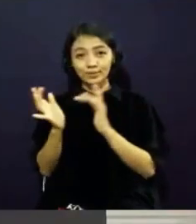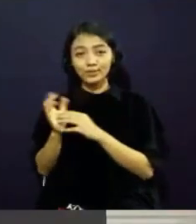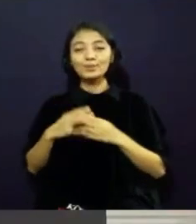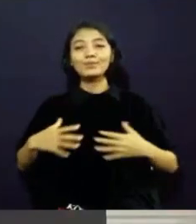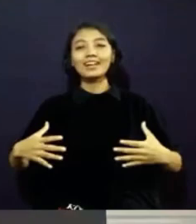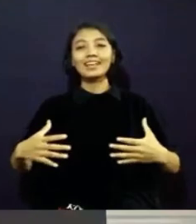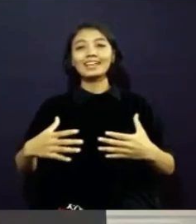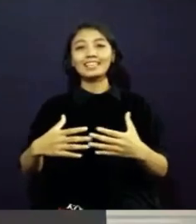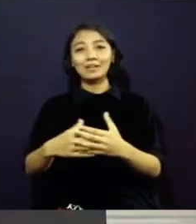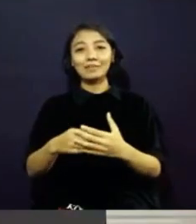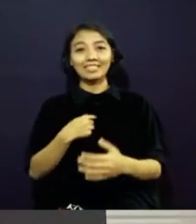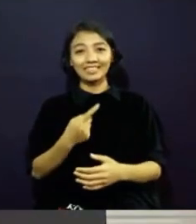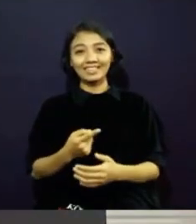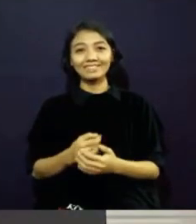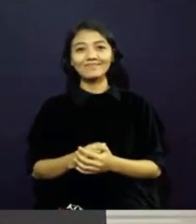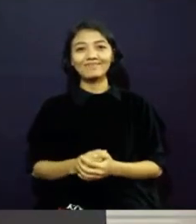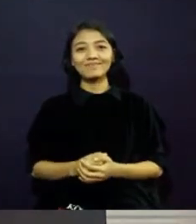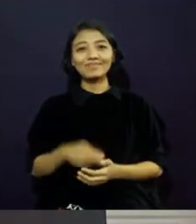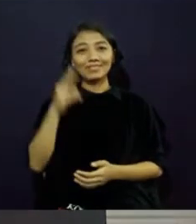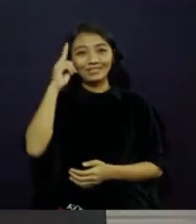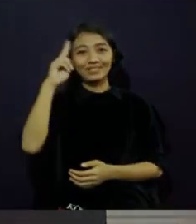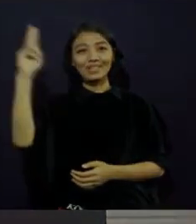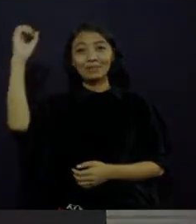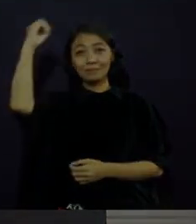Tuhan memberkati